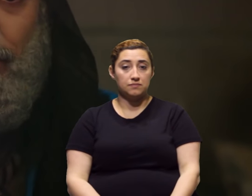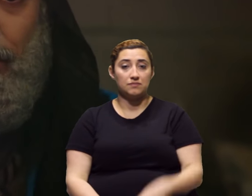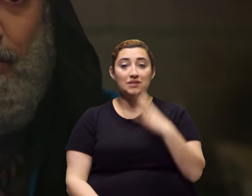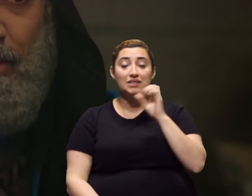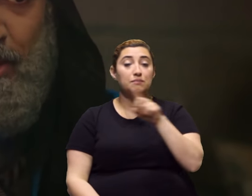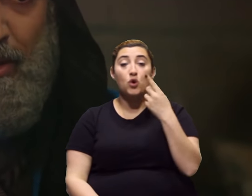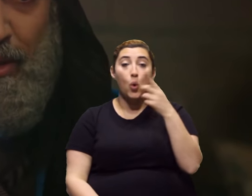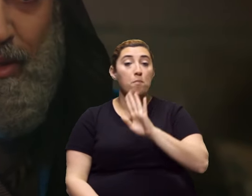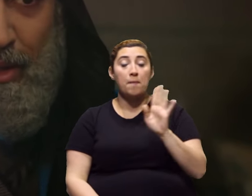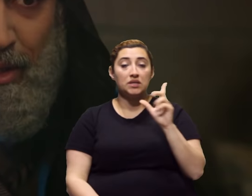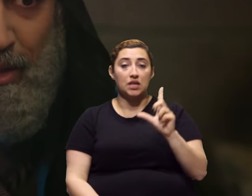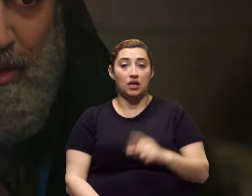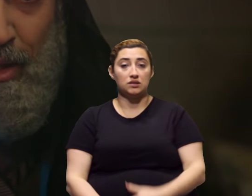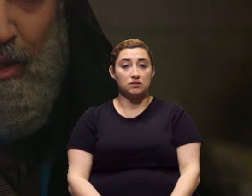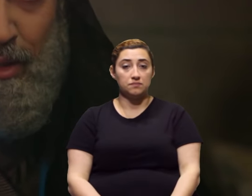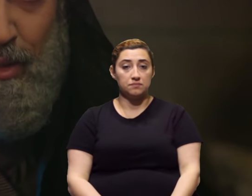Kimse görmemeli.